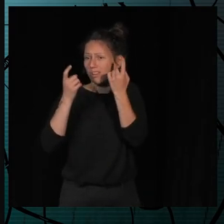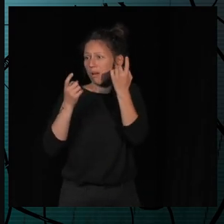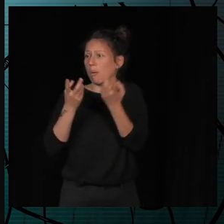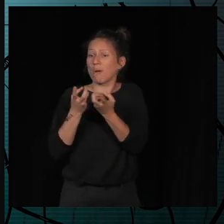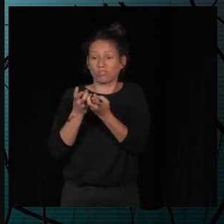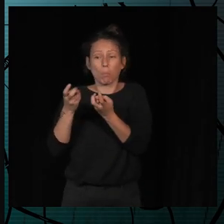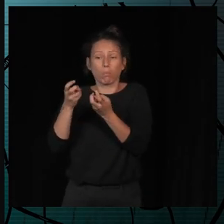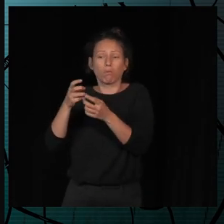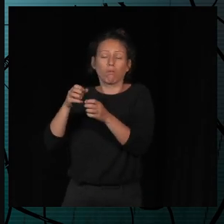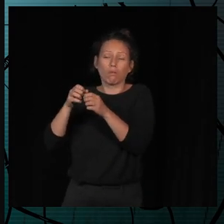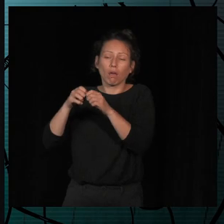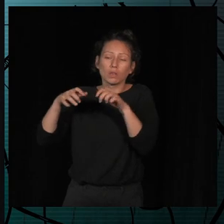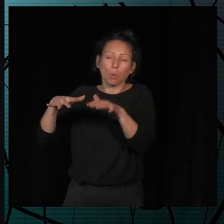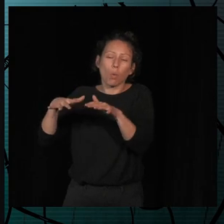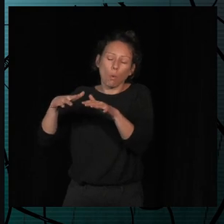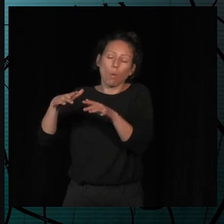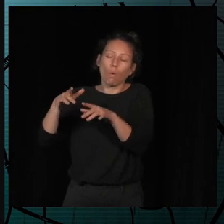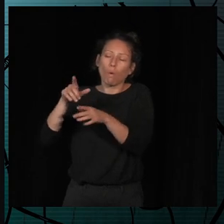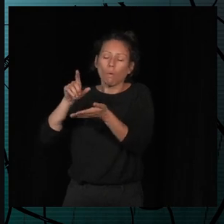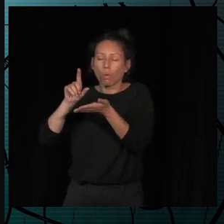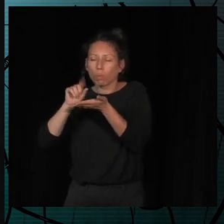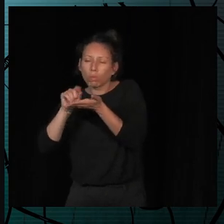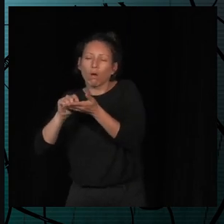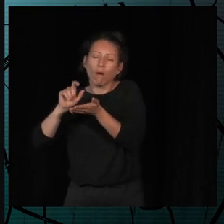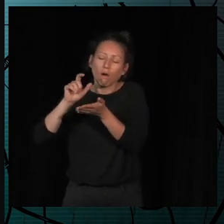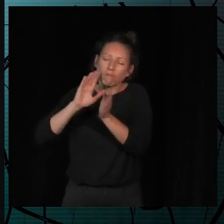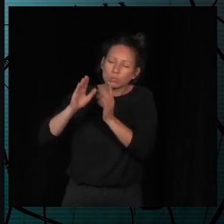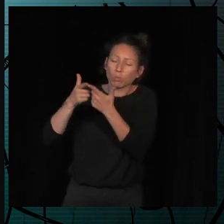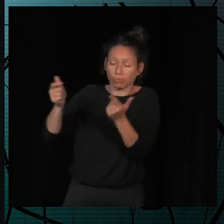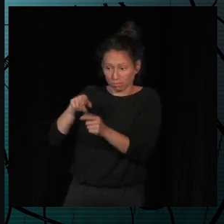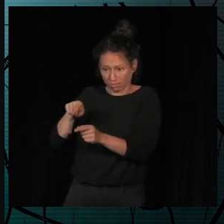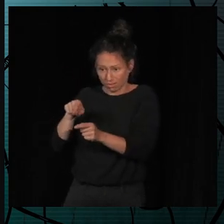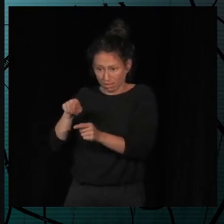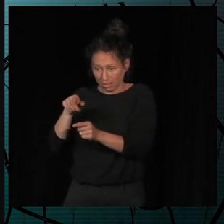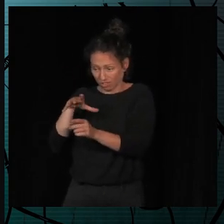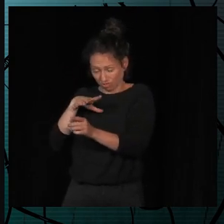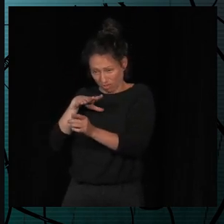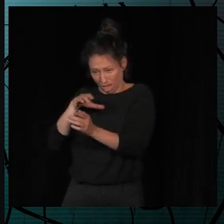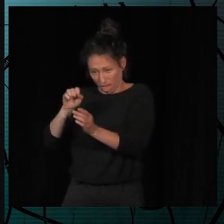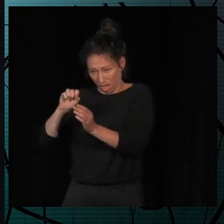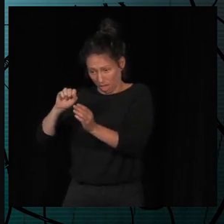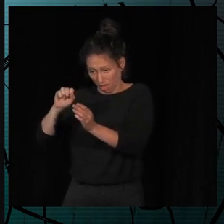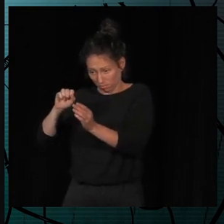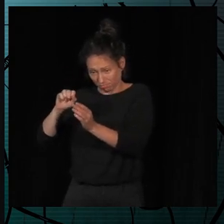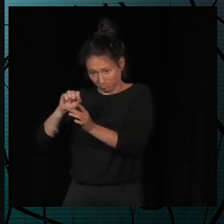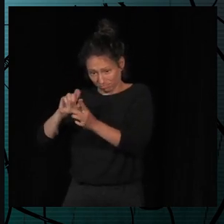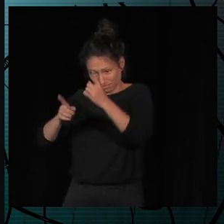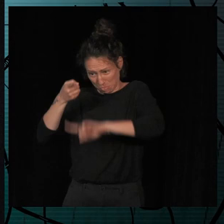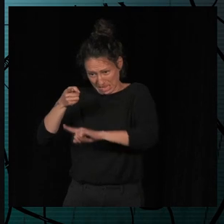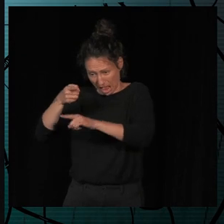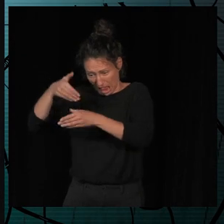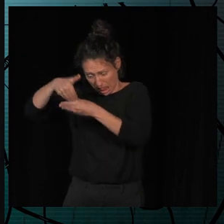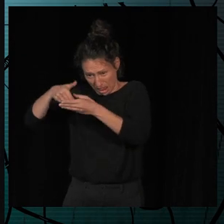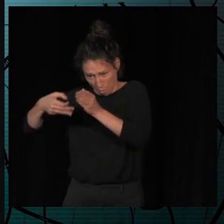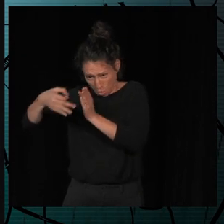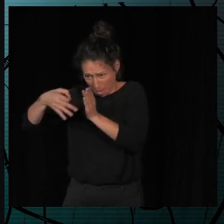pour les réseaux sociaux il y a des cursus entiers de captologie c'est-à-dire de maintenir le maximum les gens derrière l'écran parce que le modèle